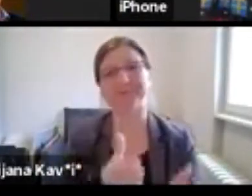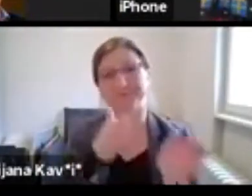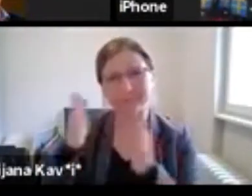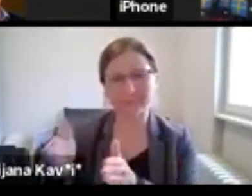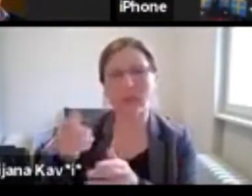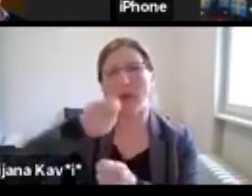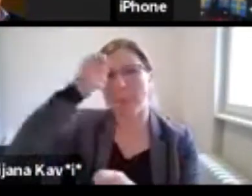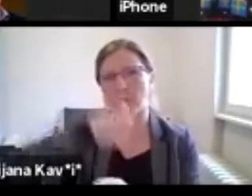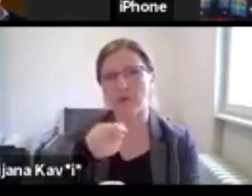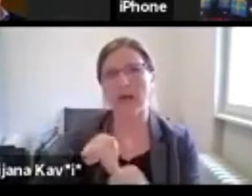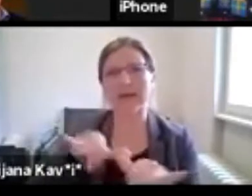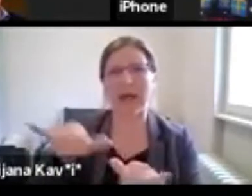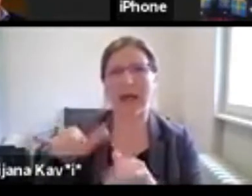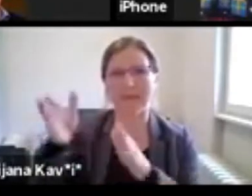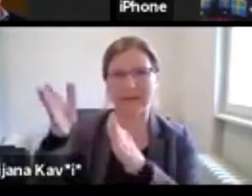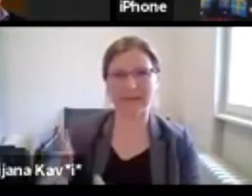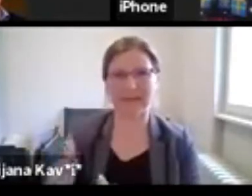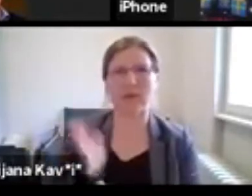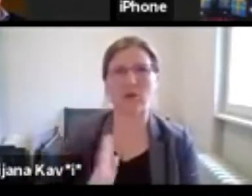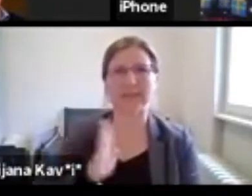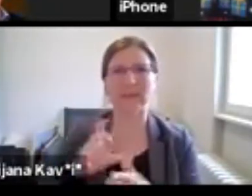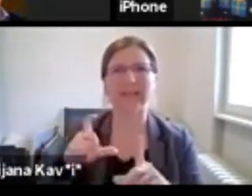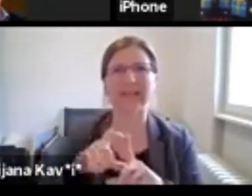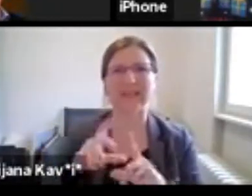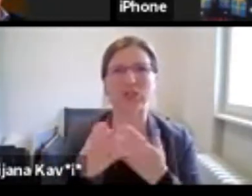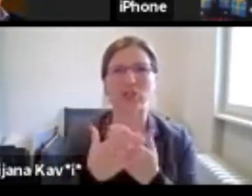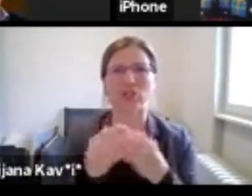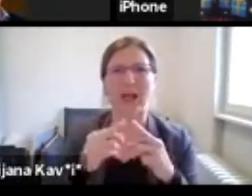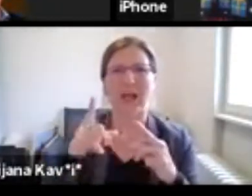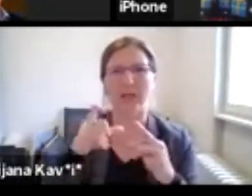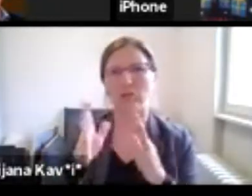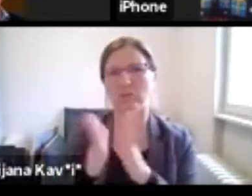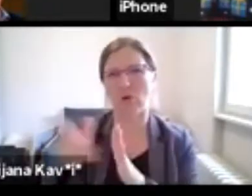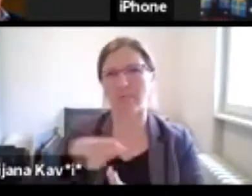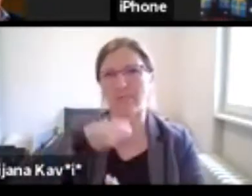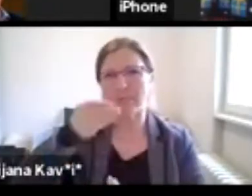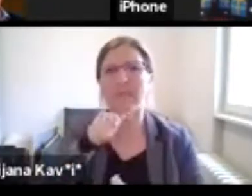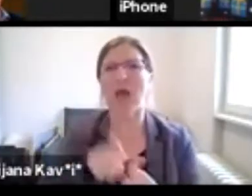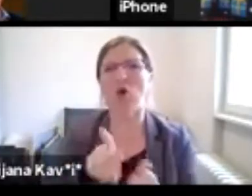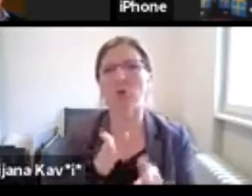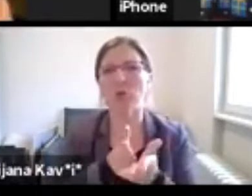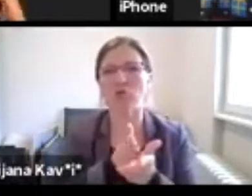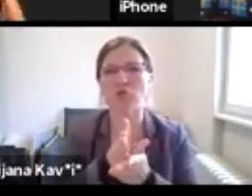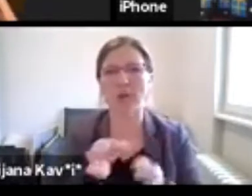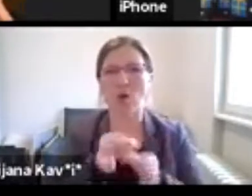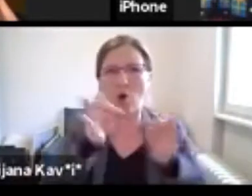gospodine Držajiću, molim te da nam se obratiš i zapravo službeno otvoriš ovaj okrugli stol. Izvoli.